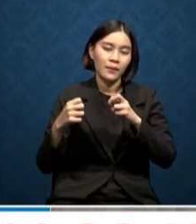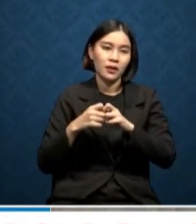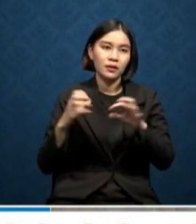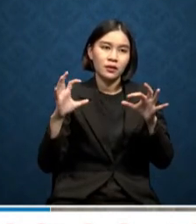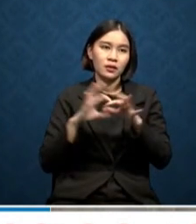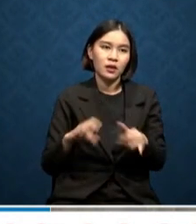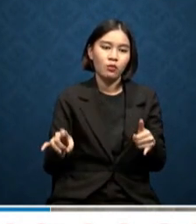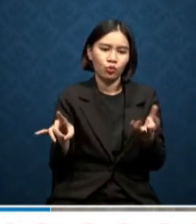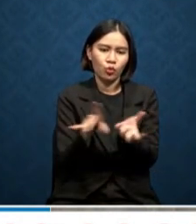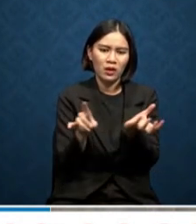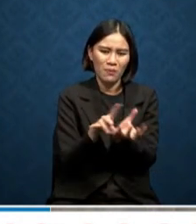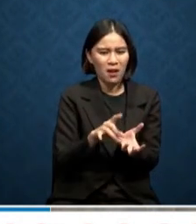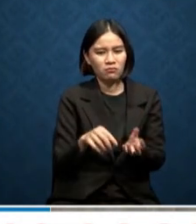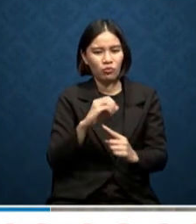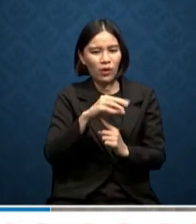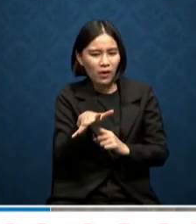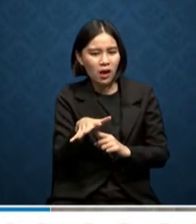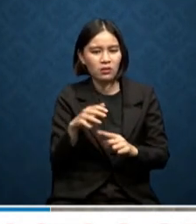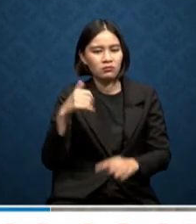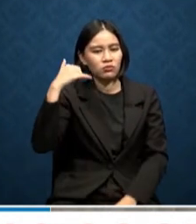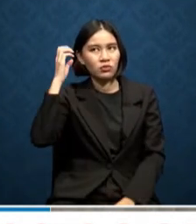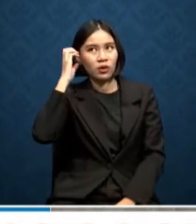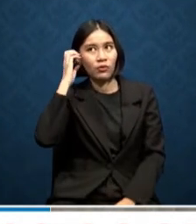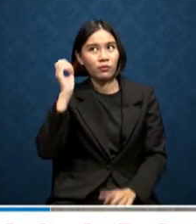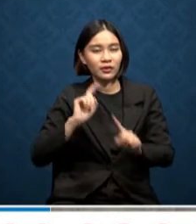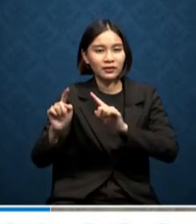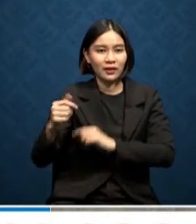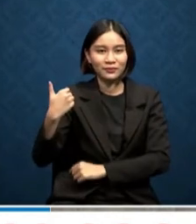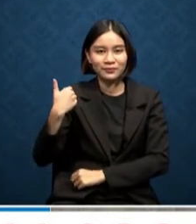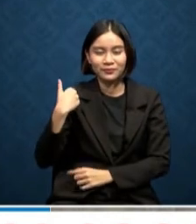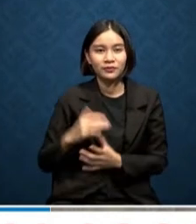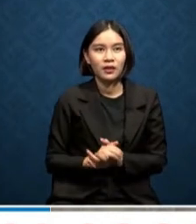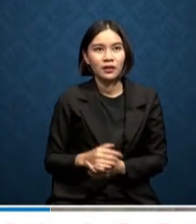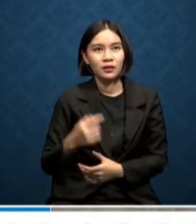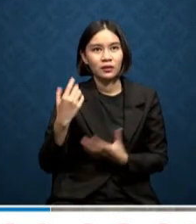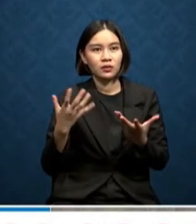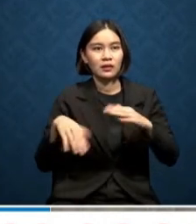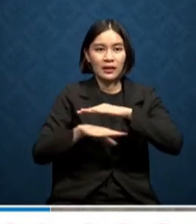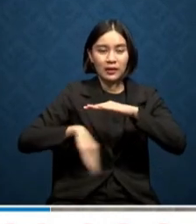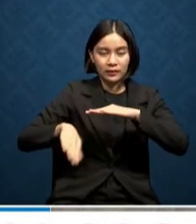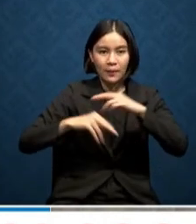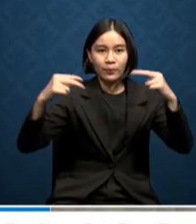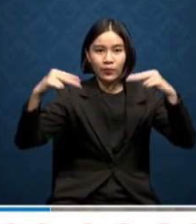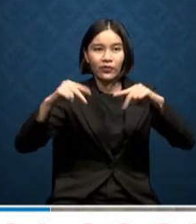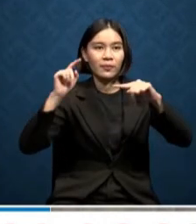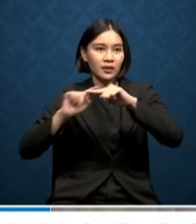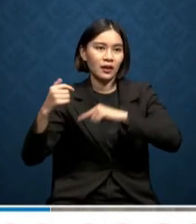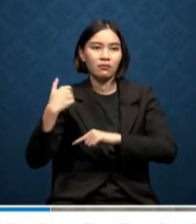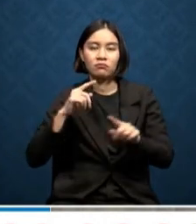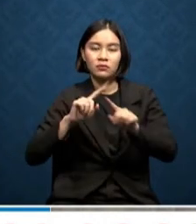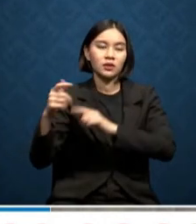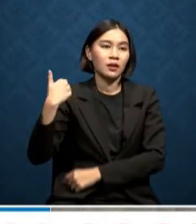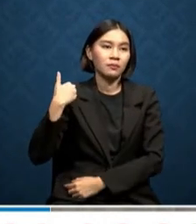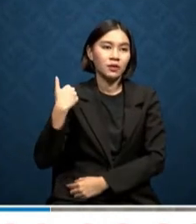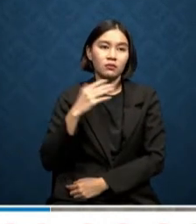คุณภาพสัญญาณแล้วก็โดยเฉพาะเรื่องปัญหาสัญญาณอินเทอร์เน็ตผมคิดว่าผมผมคงมีหลักฐานพยานนะฮะพยานเยอะแยะนะฮะเพราะ